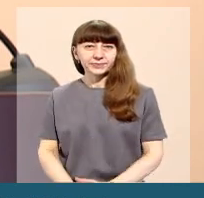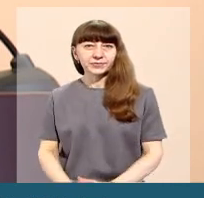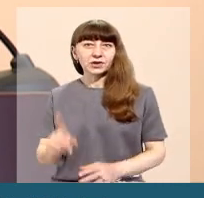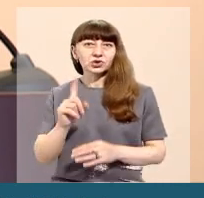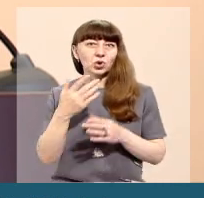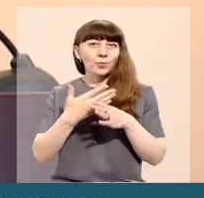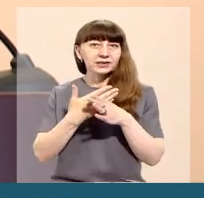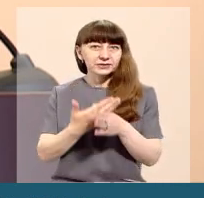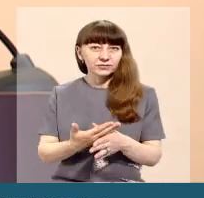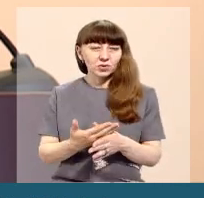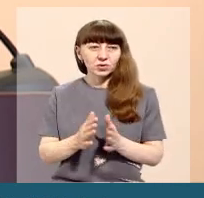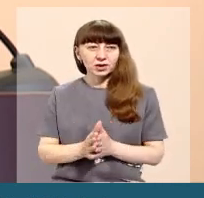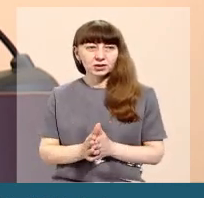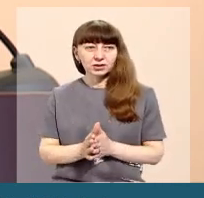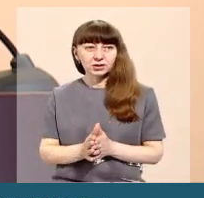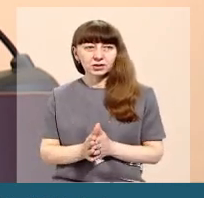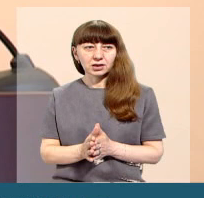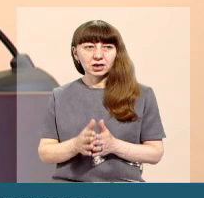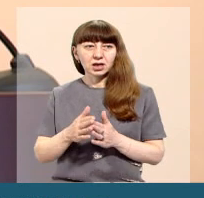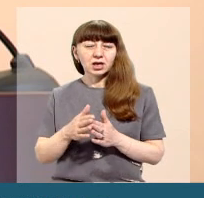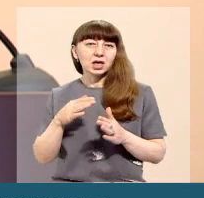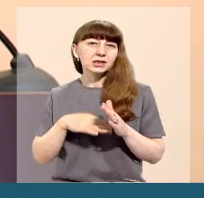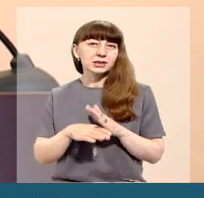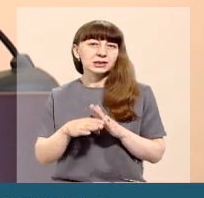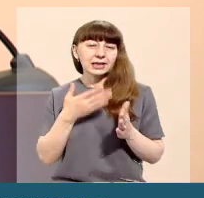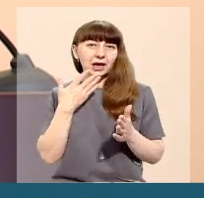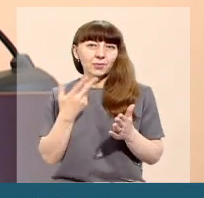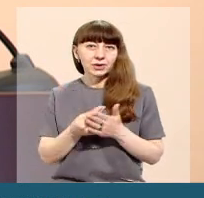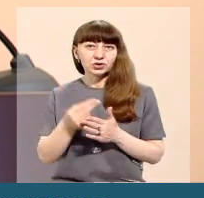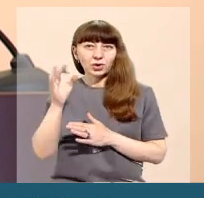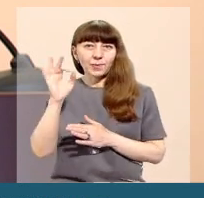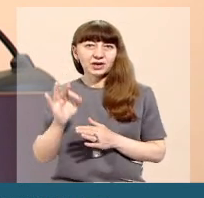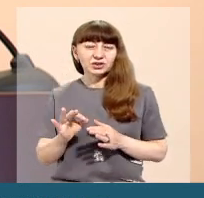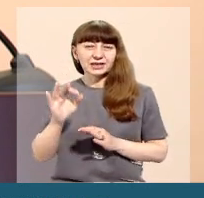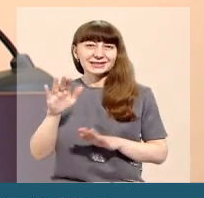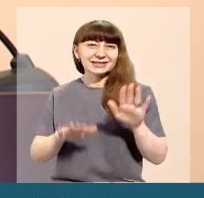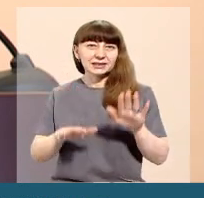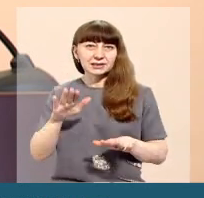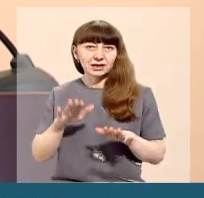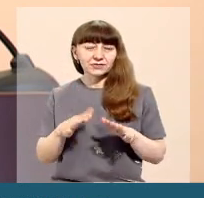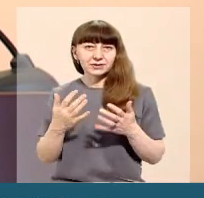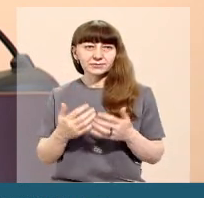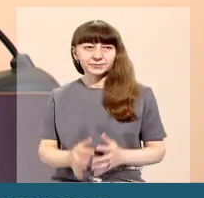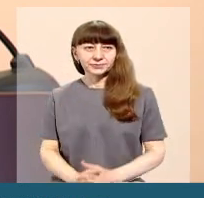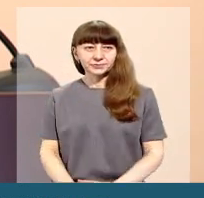что позволило к тому же избежать уплаты плавающей процентной ставки за использование